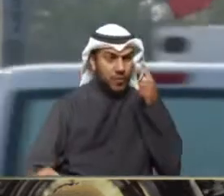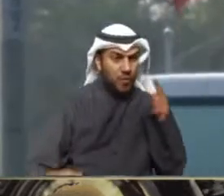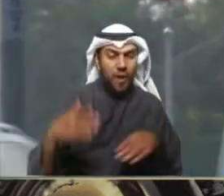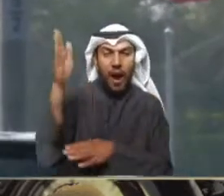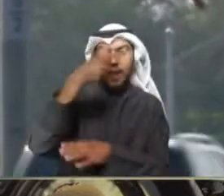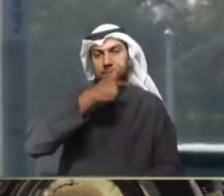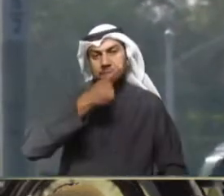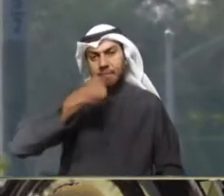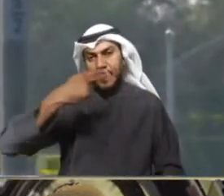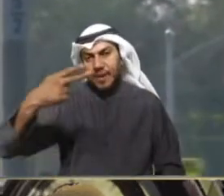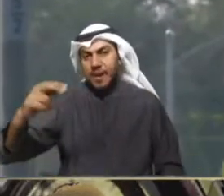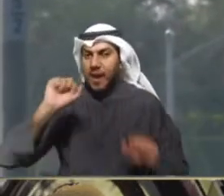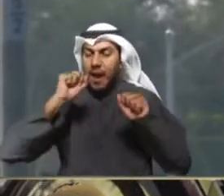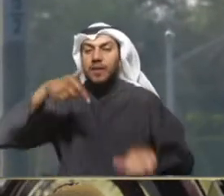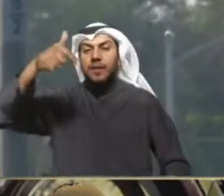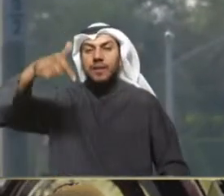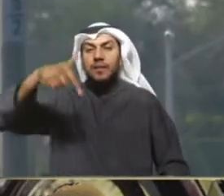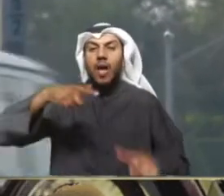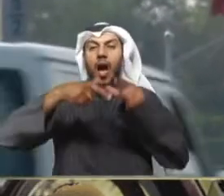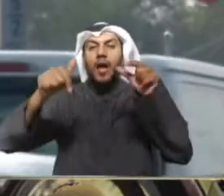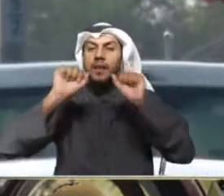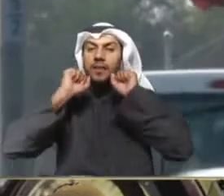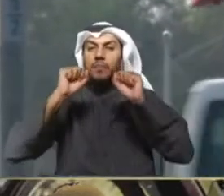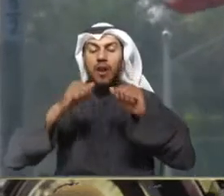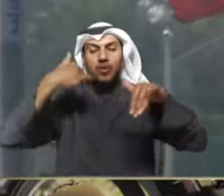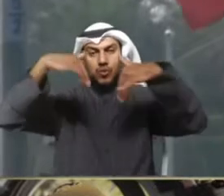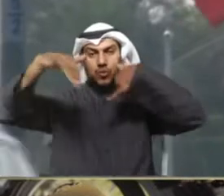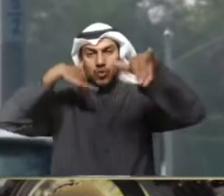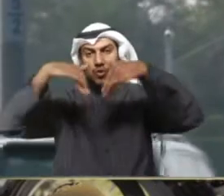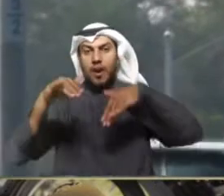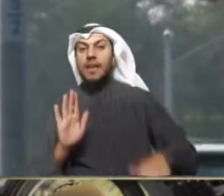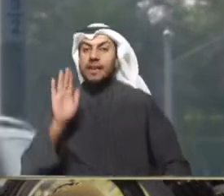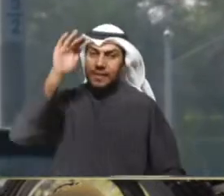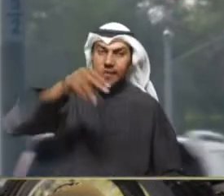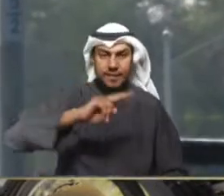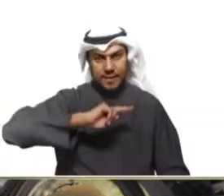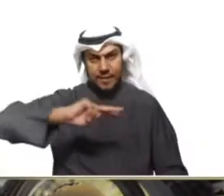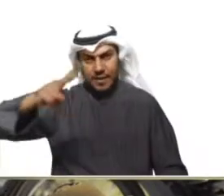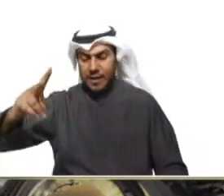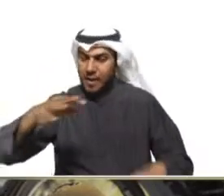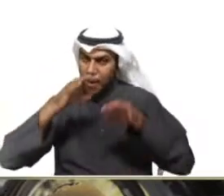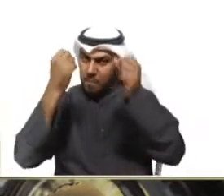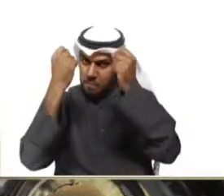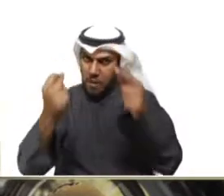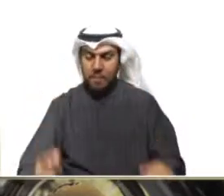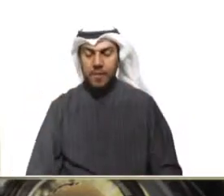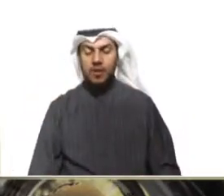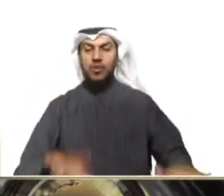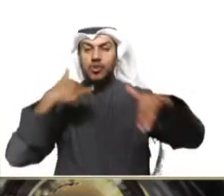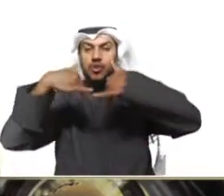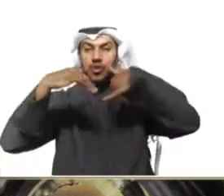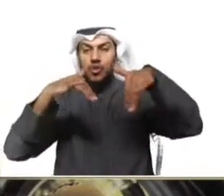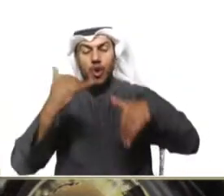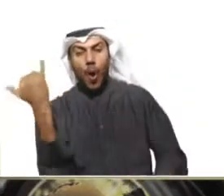لمجلس التعاون لدول الخليج العربية. كما تم رفع علم مجلس التعاون الخليجي على الطرق الرئيسية